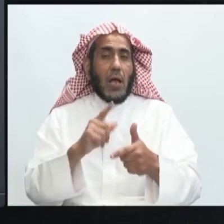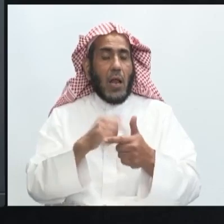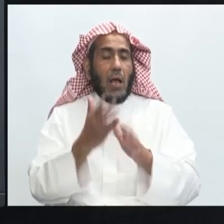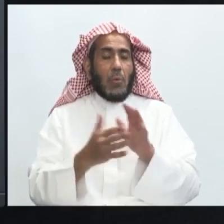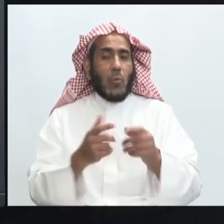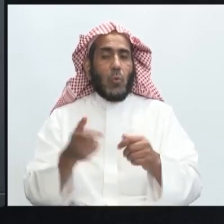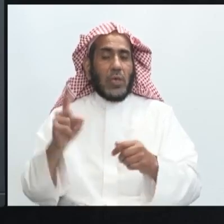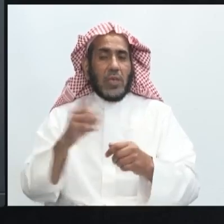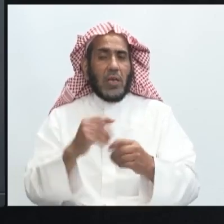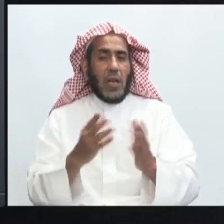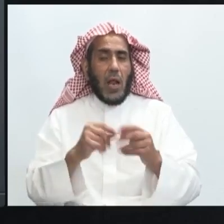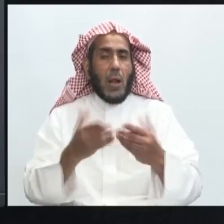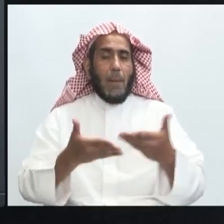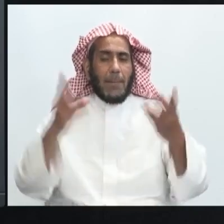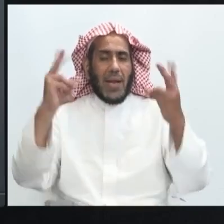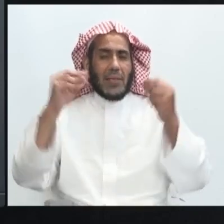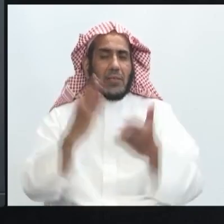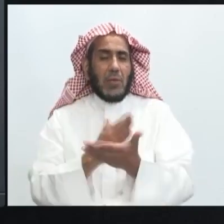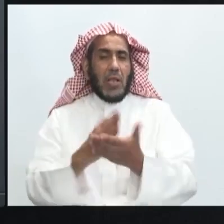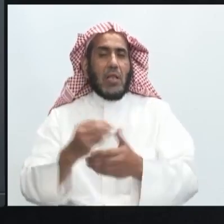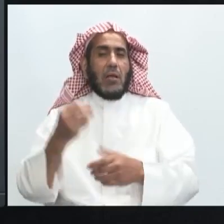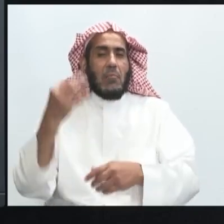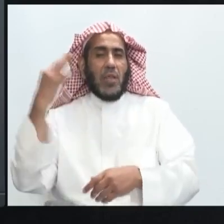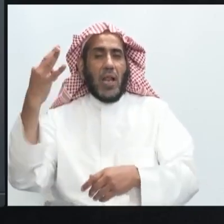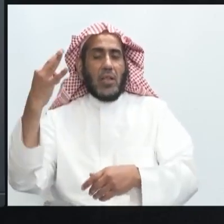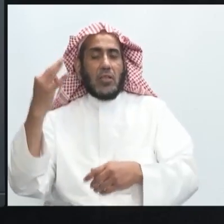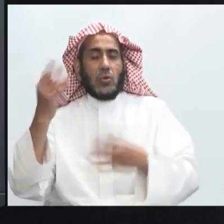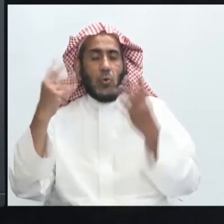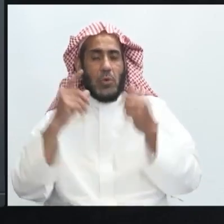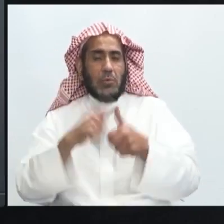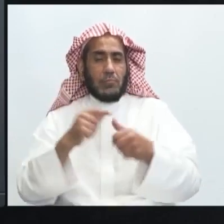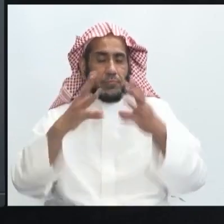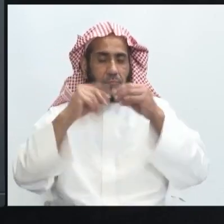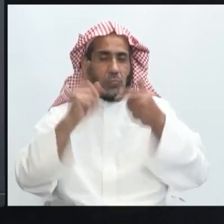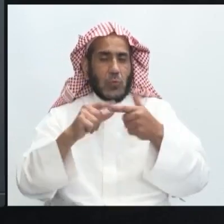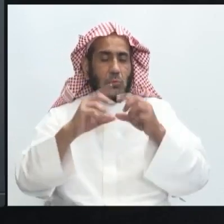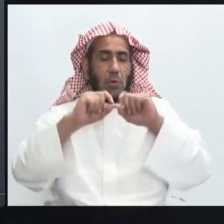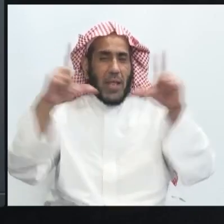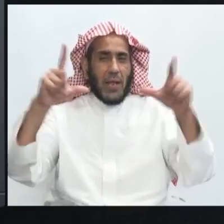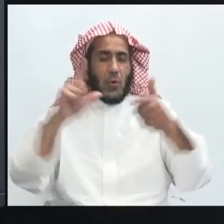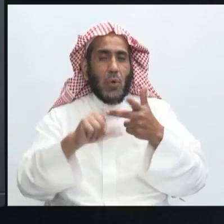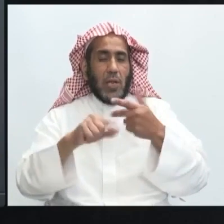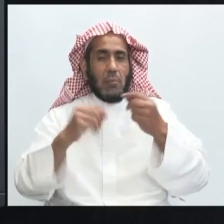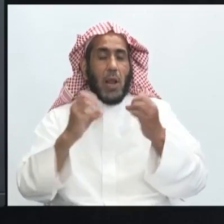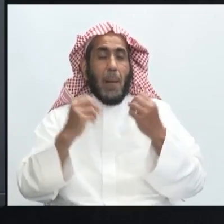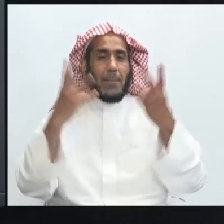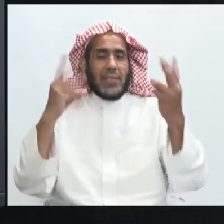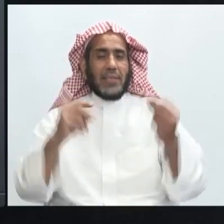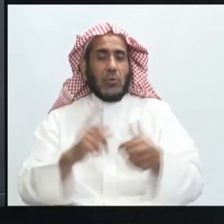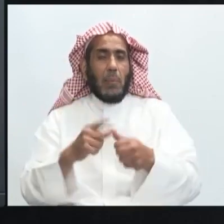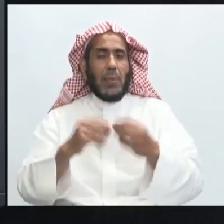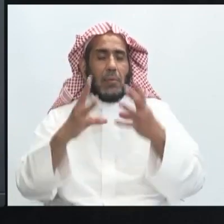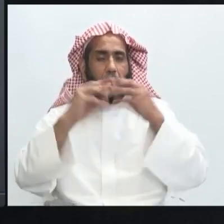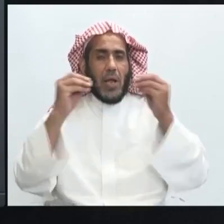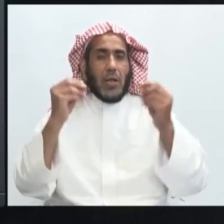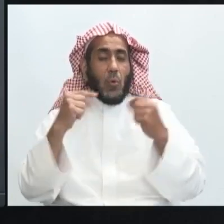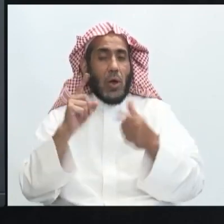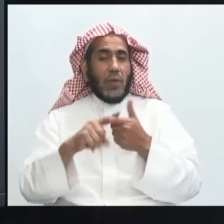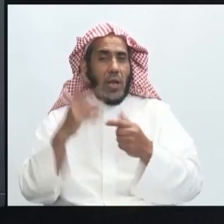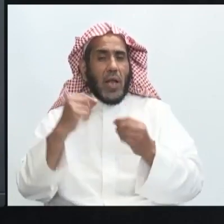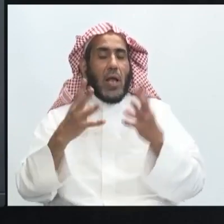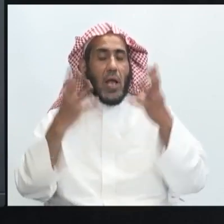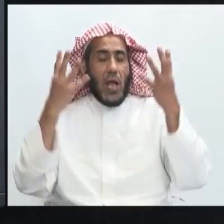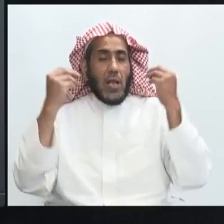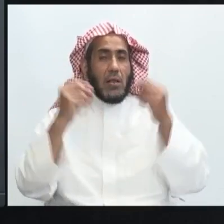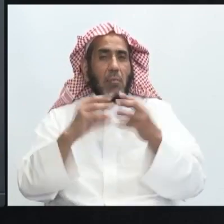والانشاء وعرفنا ايضا ان البلاغه تنقص بثلاث علوم او ثلاثه علوم هي علوم معاني وعلم البيان وعلم البديع وبدانا بعلم المعاني وعرفنا انه علم